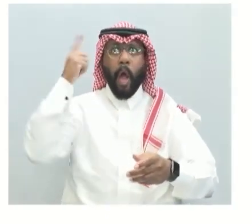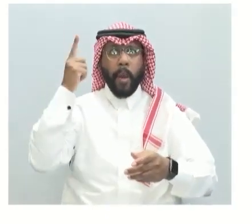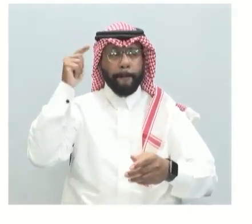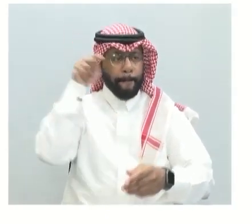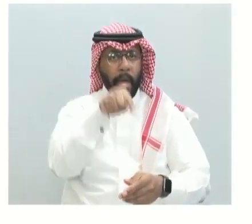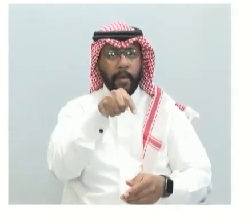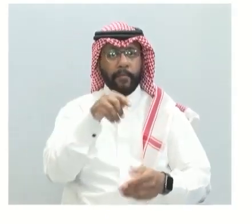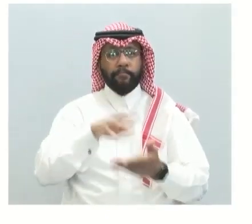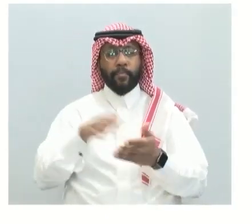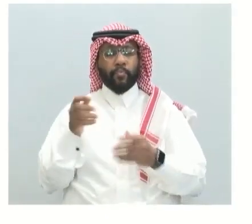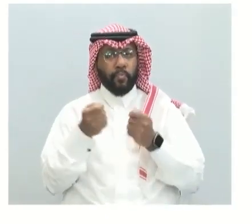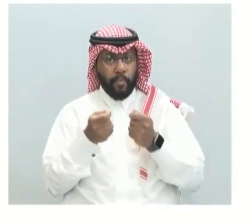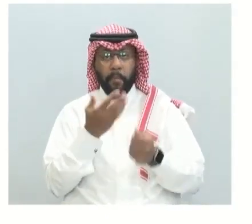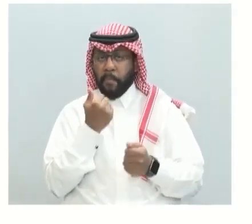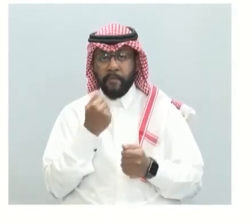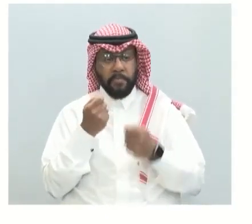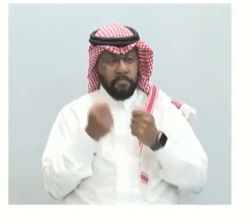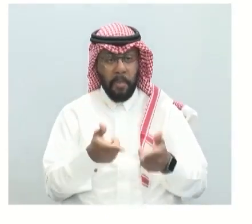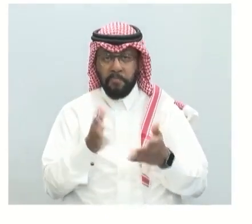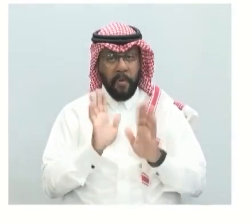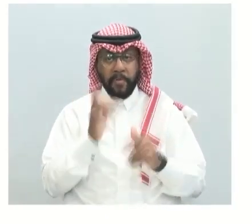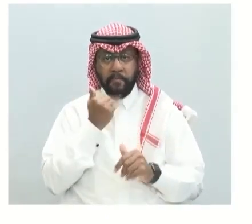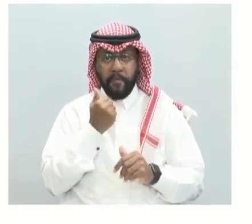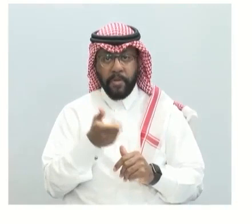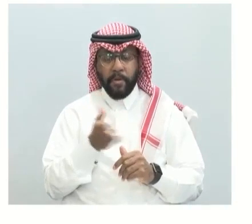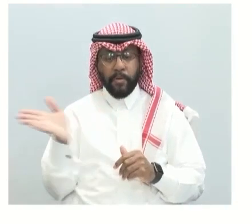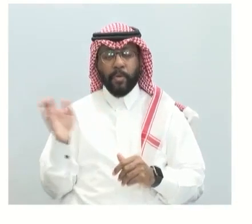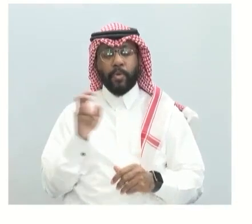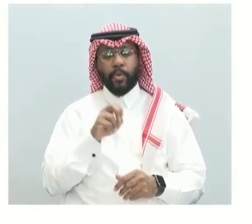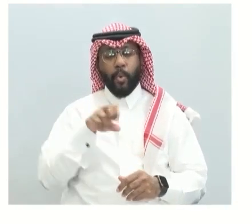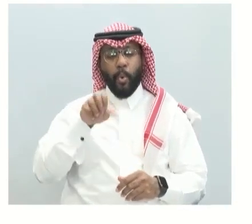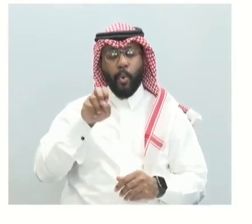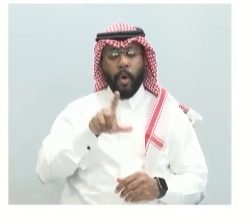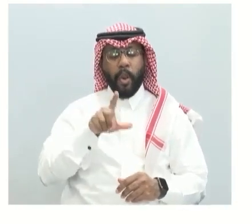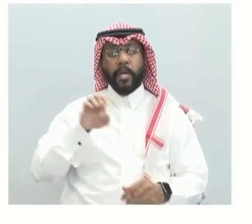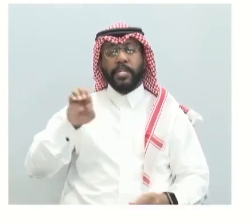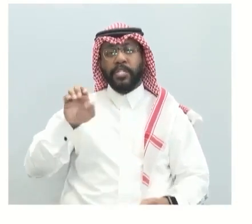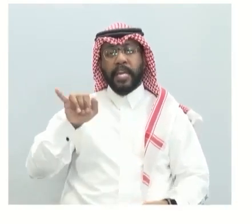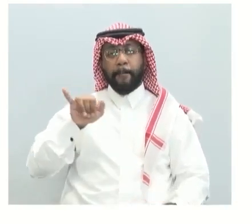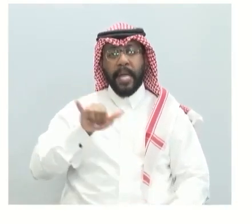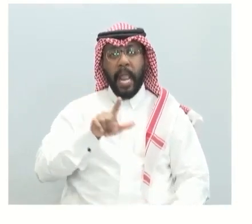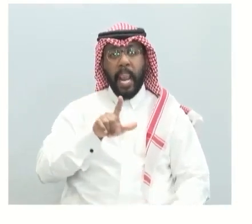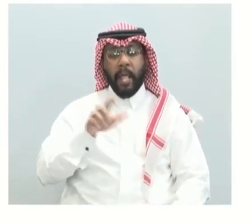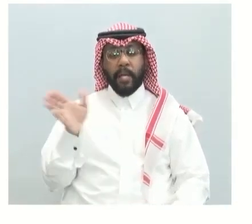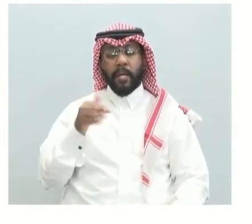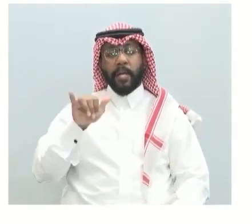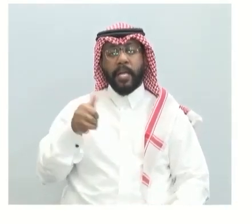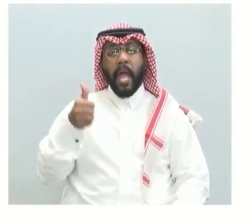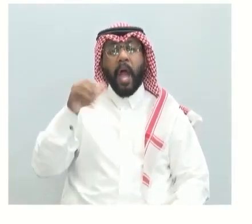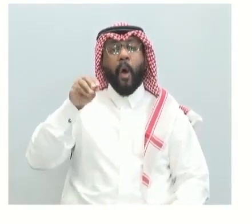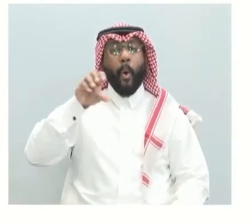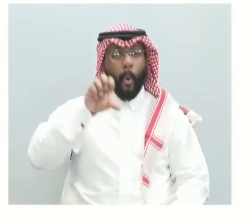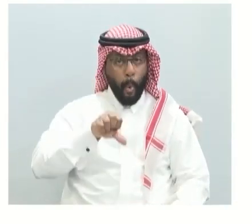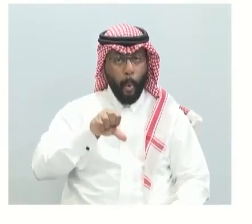البريد الالكتروني المجانيه لدينا جوجل جيميل او لدينا ايضا ياهو وايضا البريد